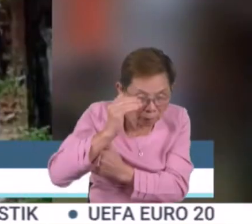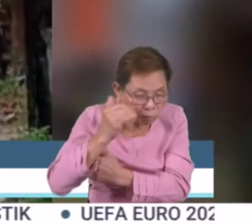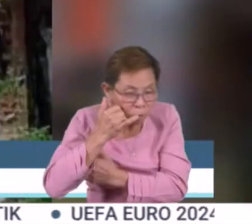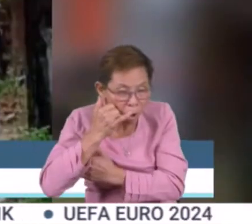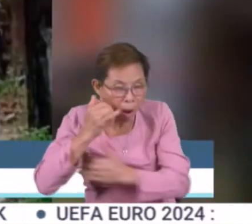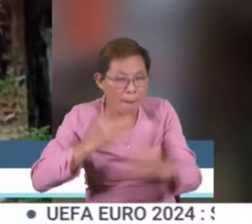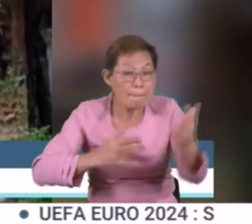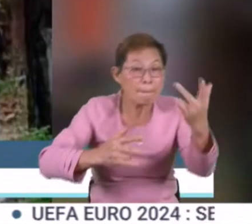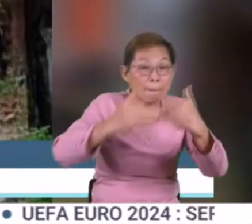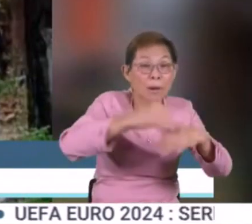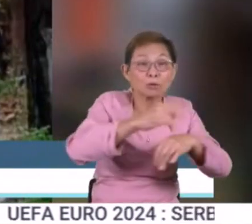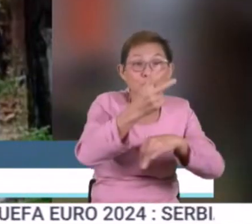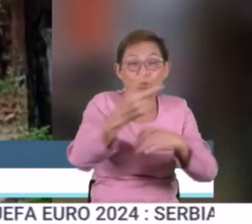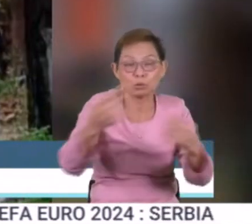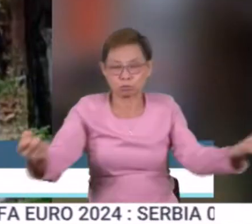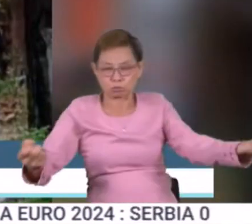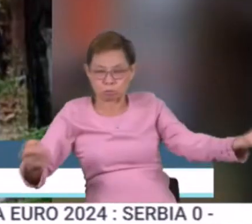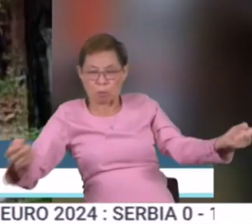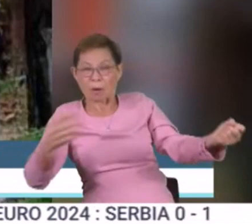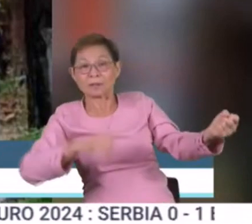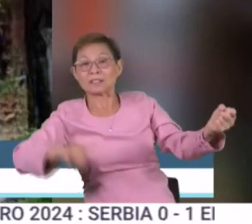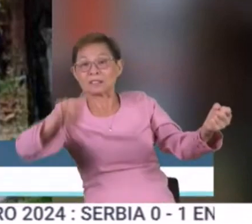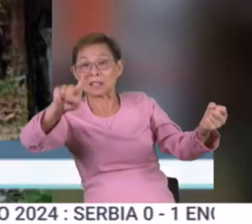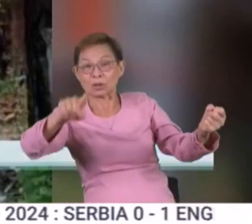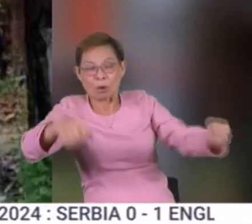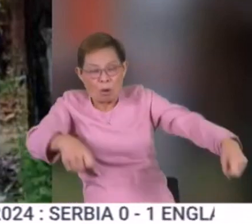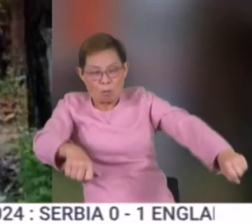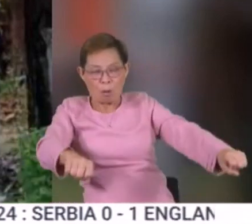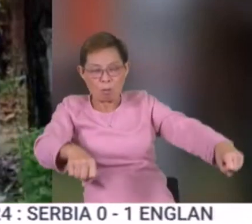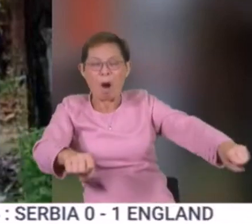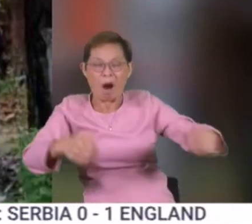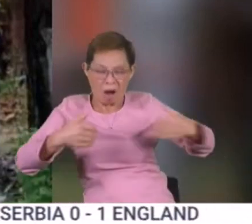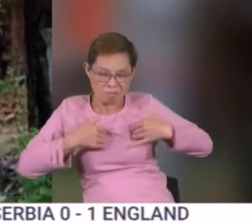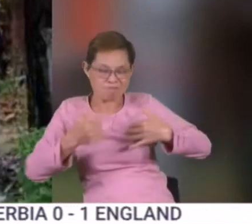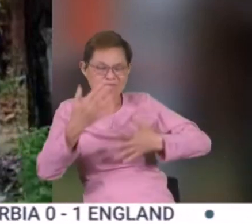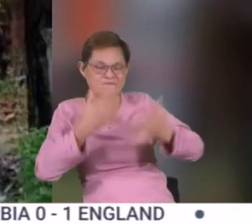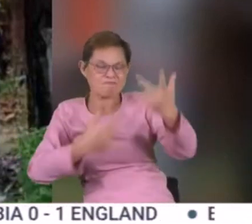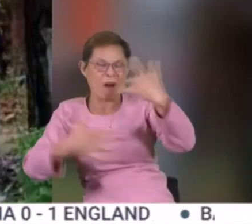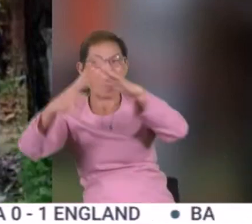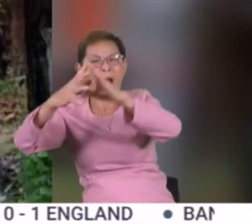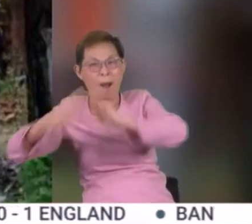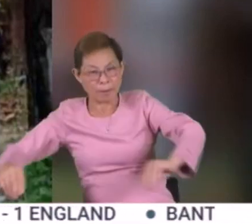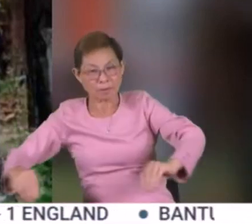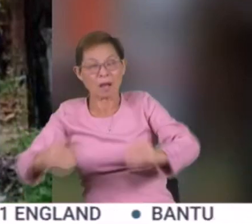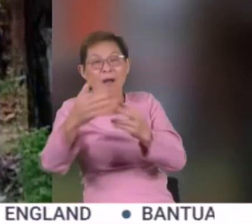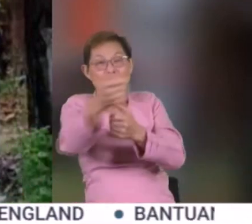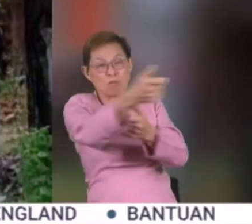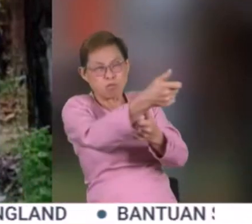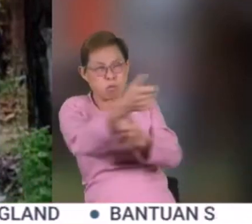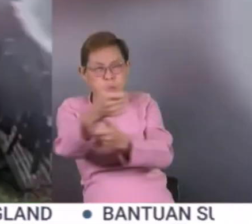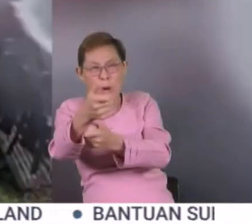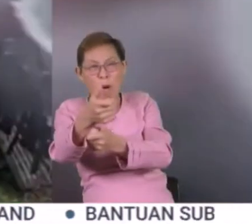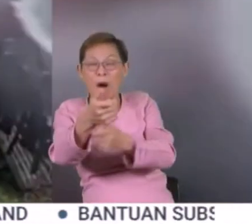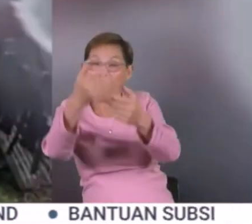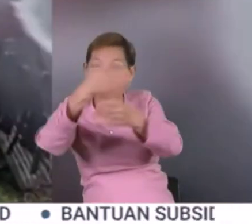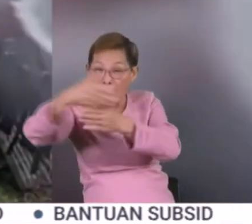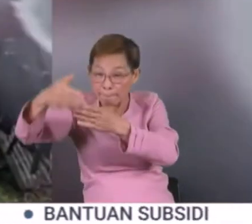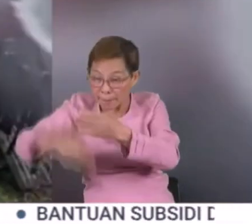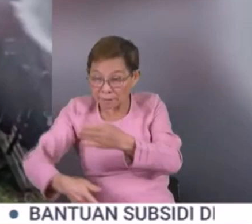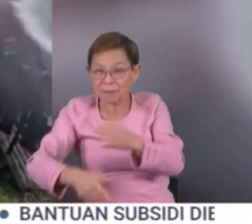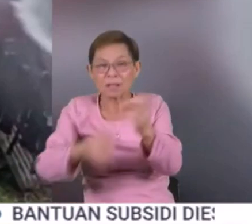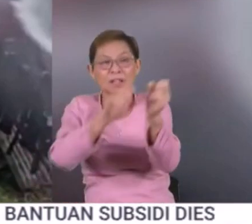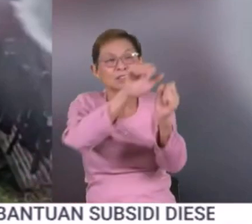Dalam kebakaran itu, dua buah kereta serta sebuah motosikal turut terbakar. Api berjaya dipadamkan sepenuhnya pada pukul